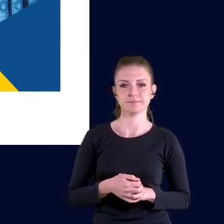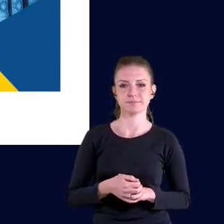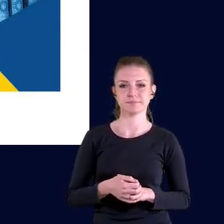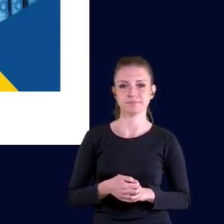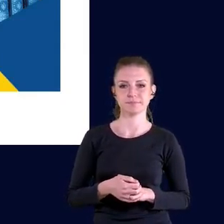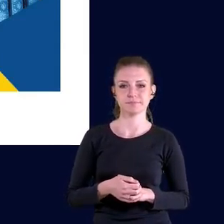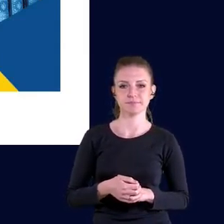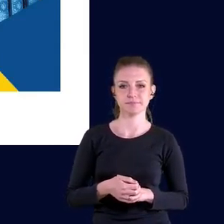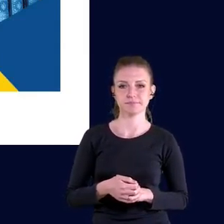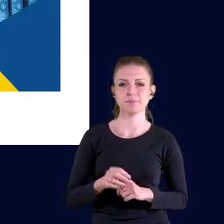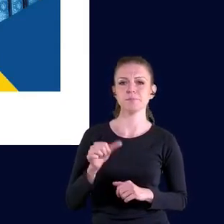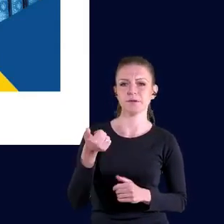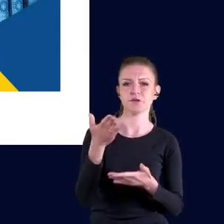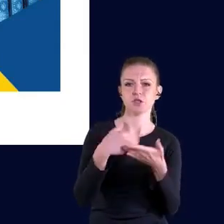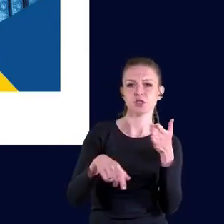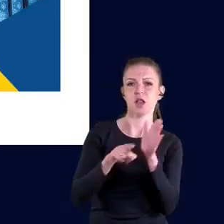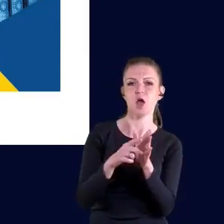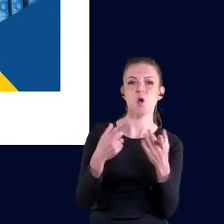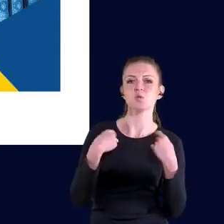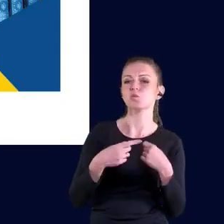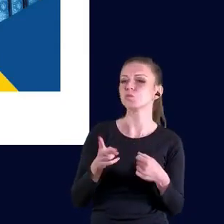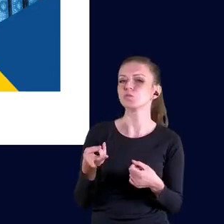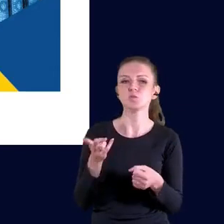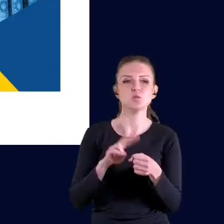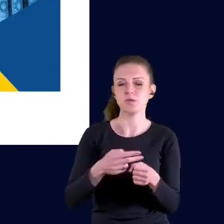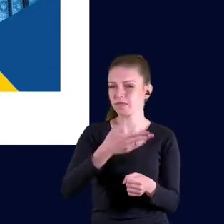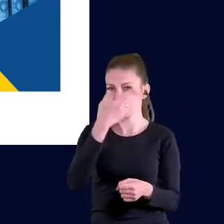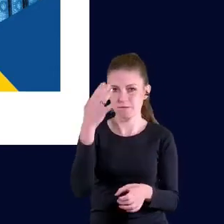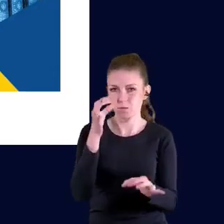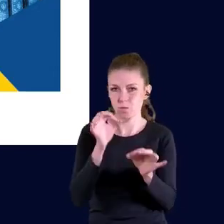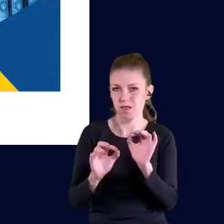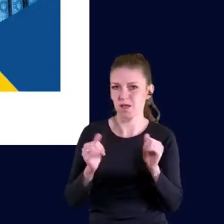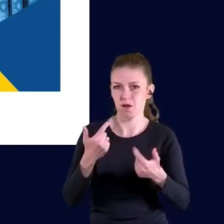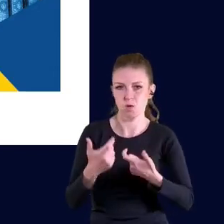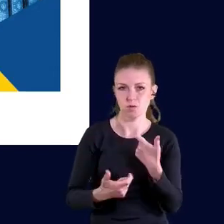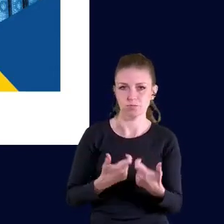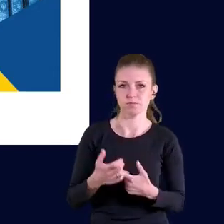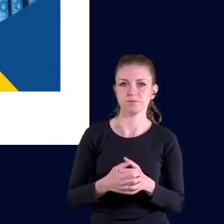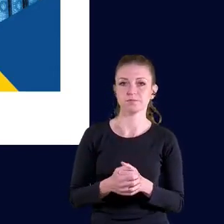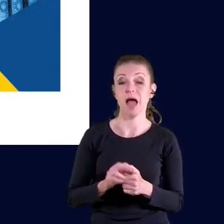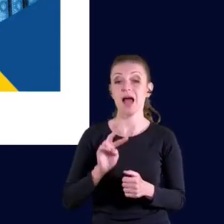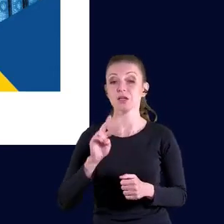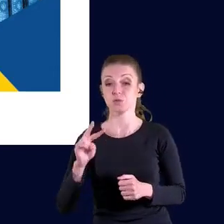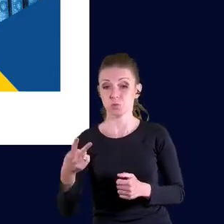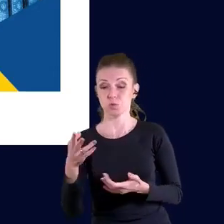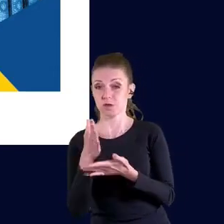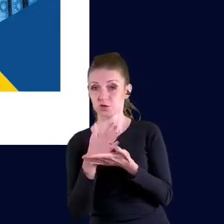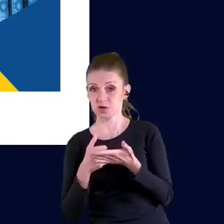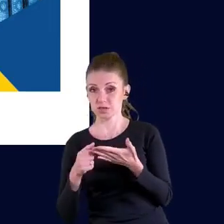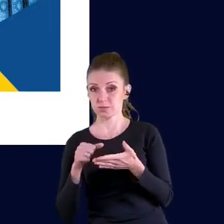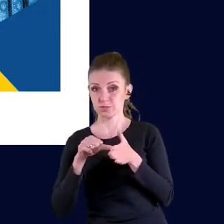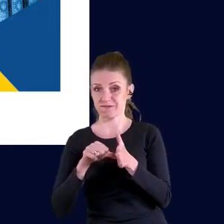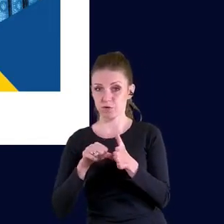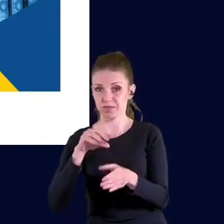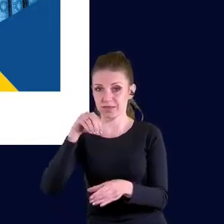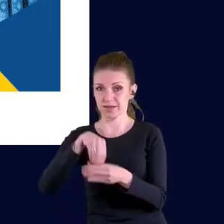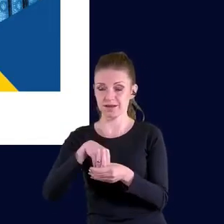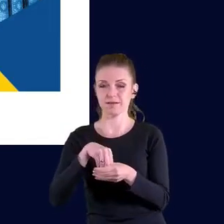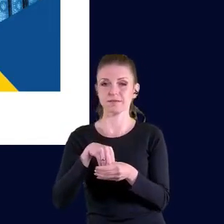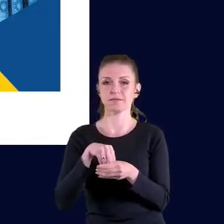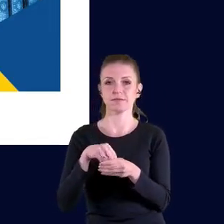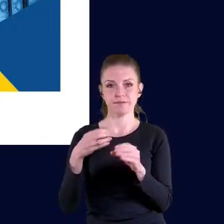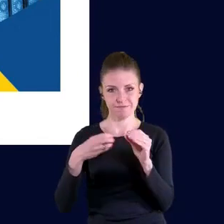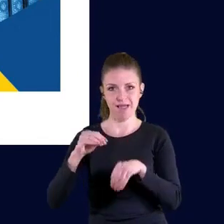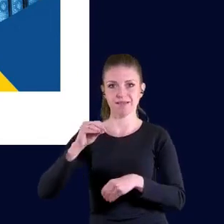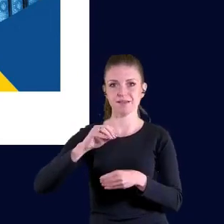synteza najważniejsze punkty natomiast część druga tego przewodnika to już są bardziej rozbudowane